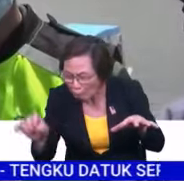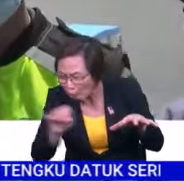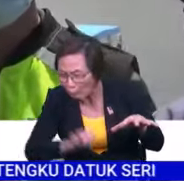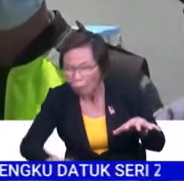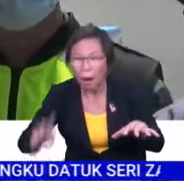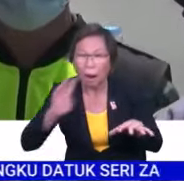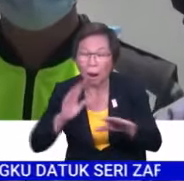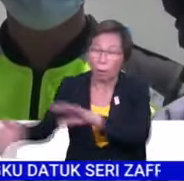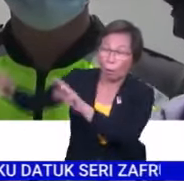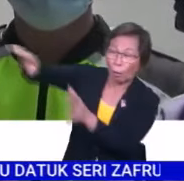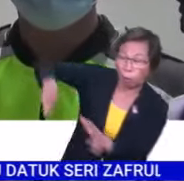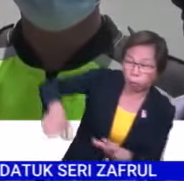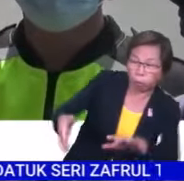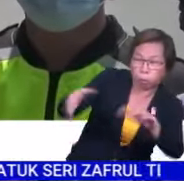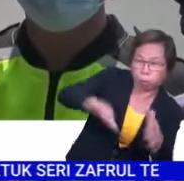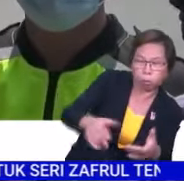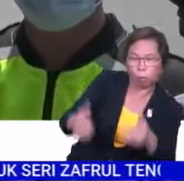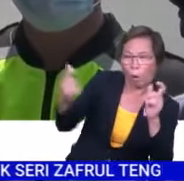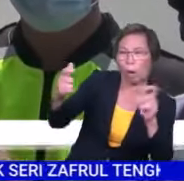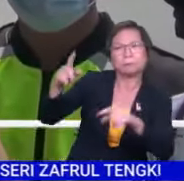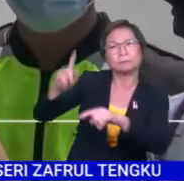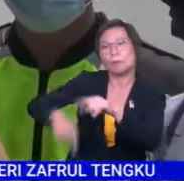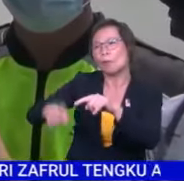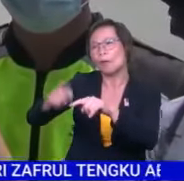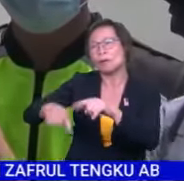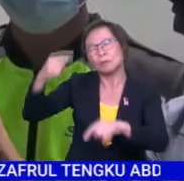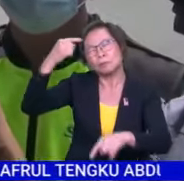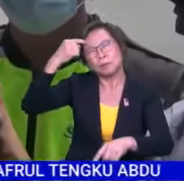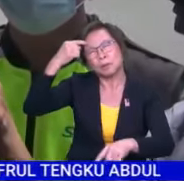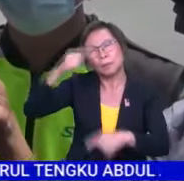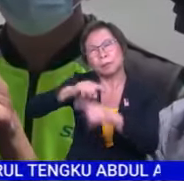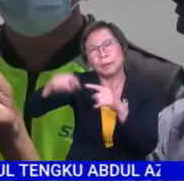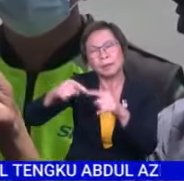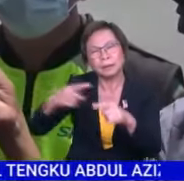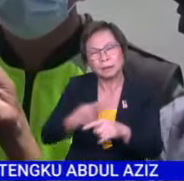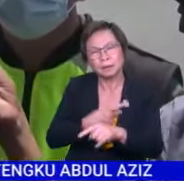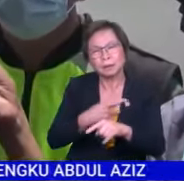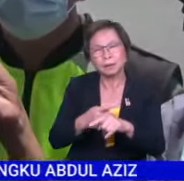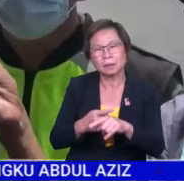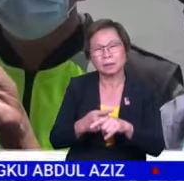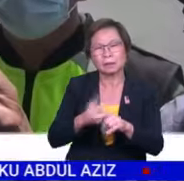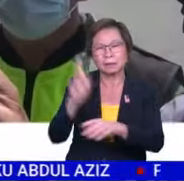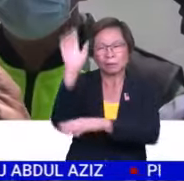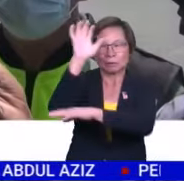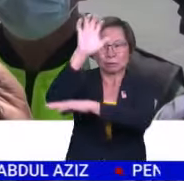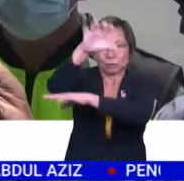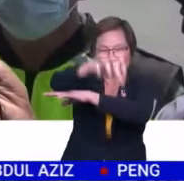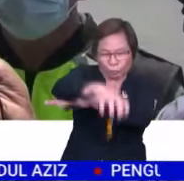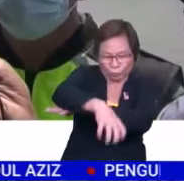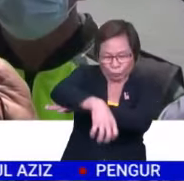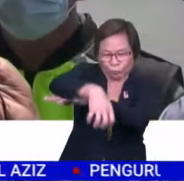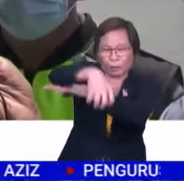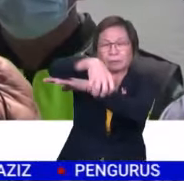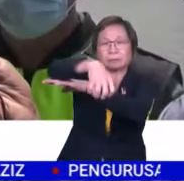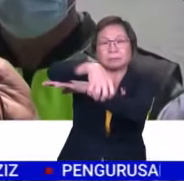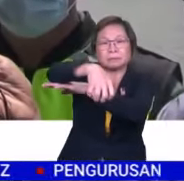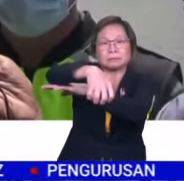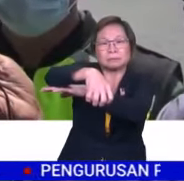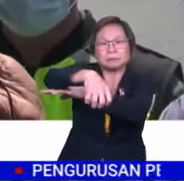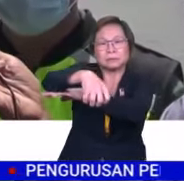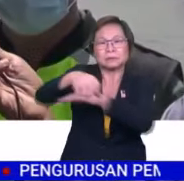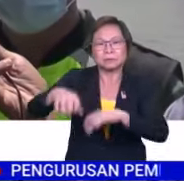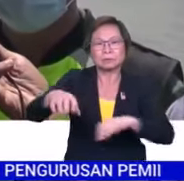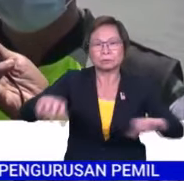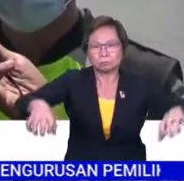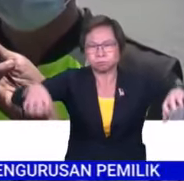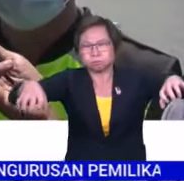yang arus yang kuat. Iaitu tak boleh. Sebab dia bayangkan bila kita turunkan melalui kren, dia pegang dua hujung misalnya kan. Jadi